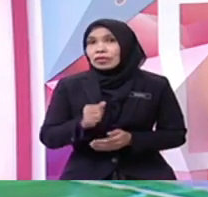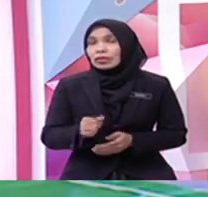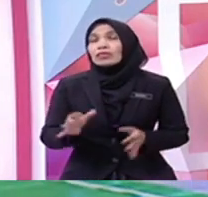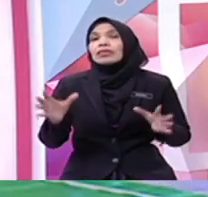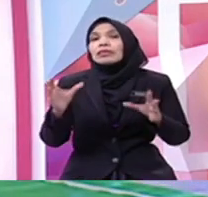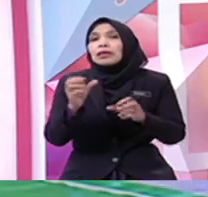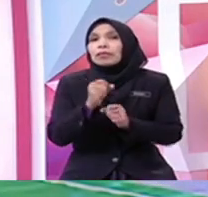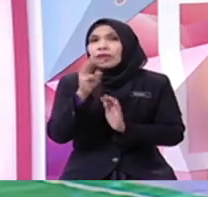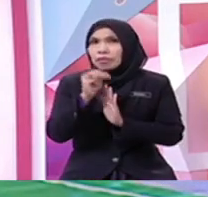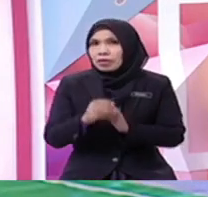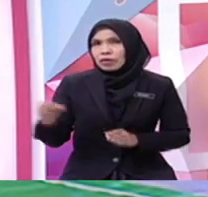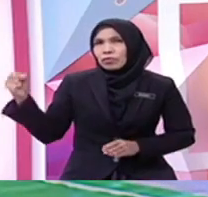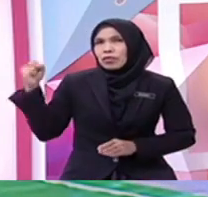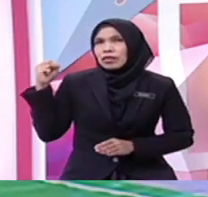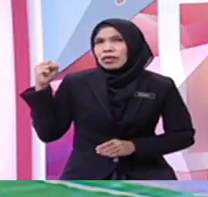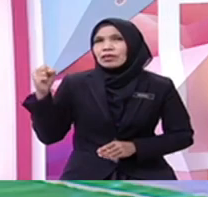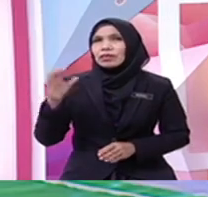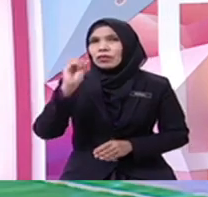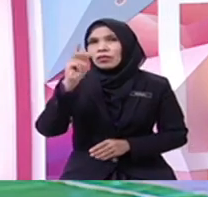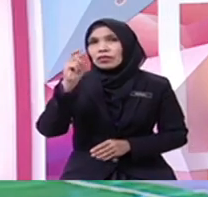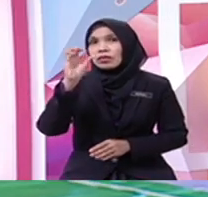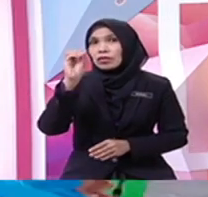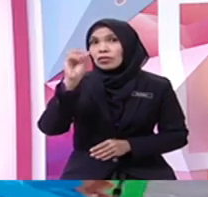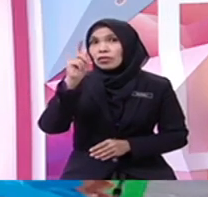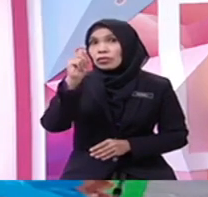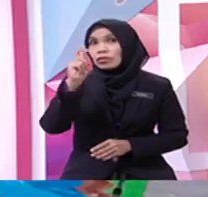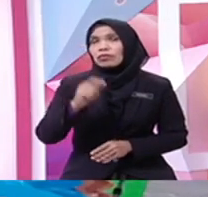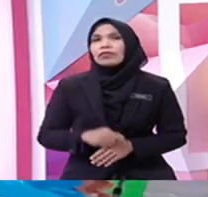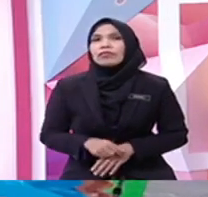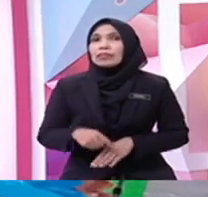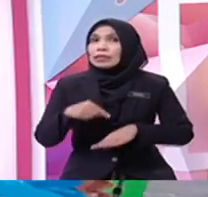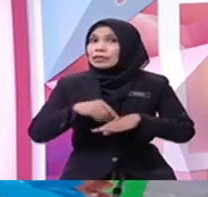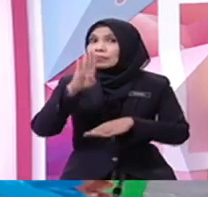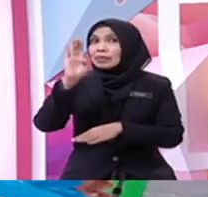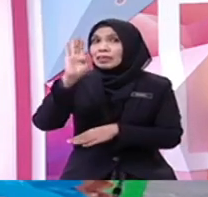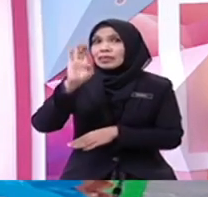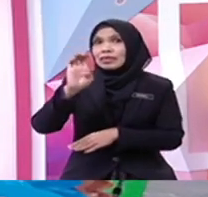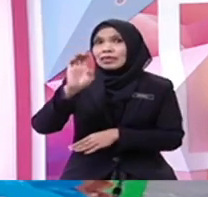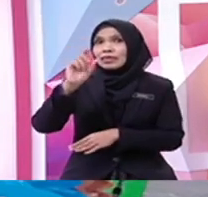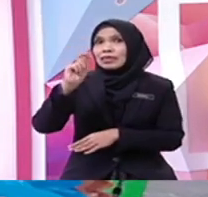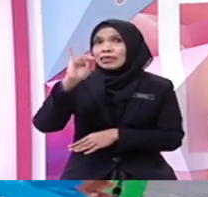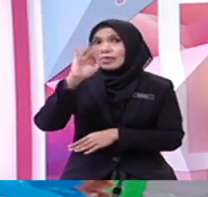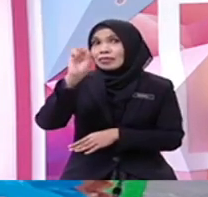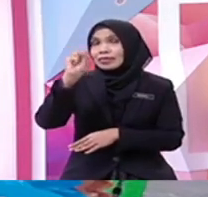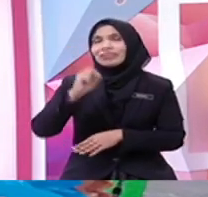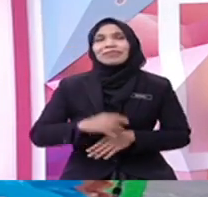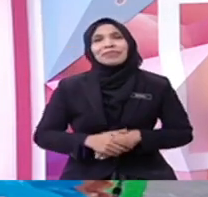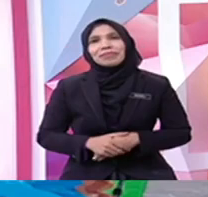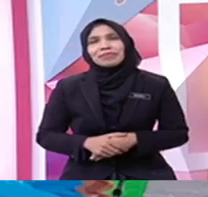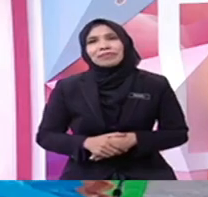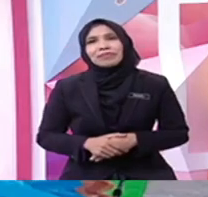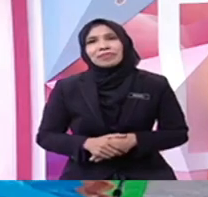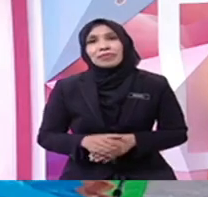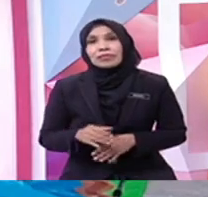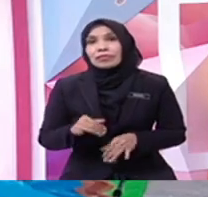di bakang betis City nih Oke Sayangku kalau ada murid-muridnya melakukan aktiviti ini kece gue mah sampai kata jingke